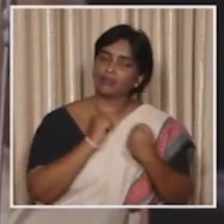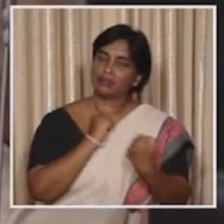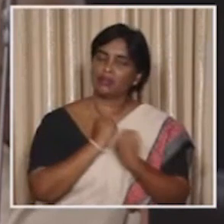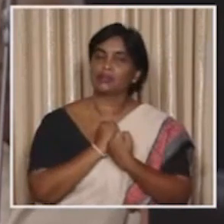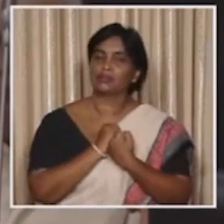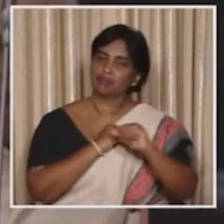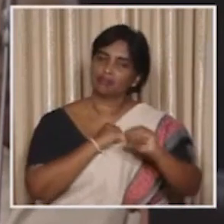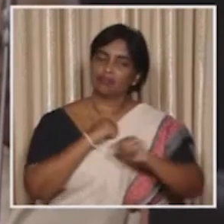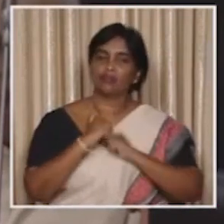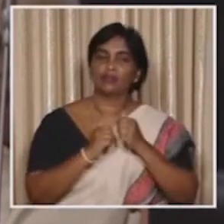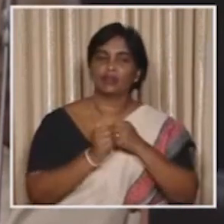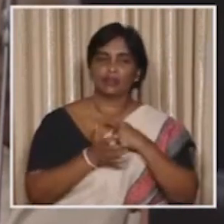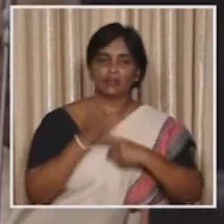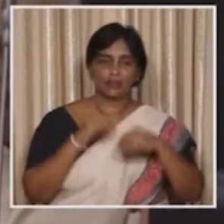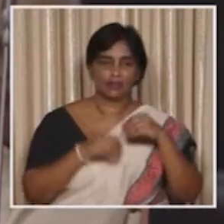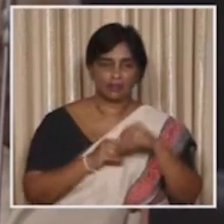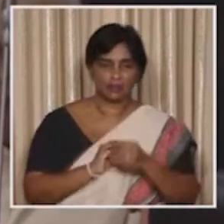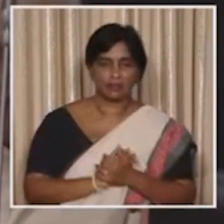ඡන්දෙ දෙන්න.